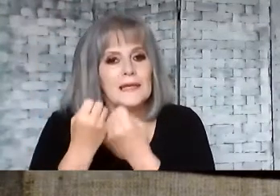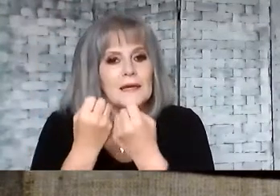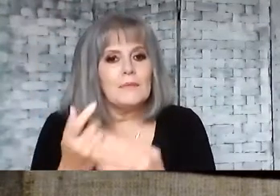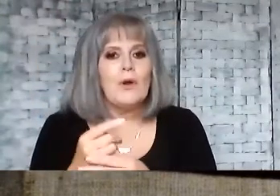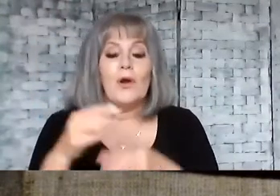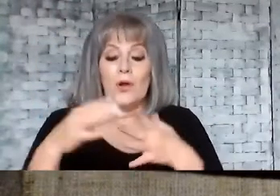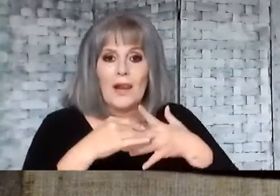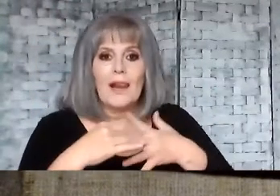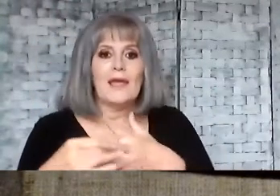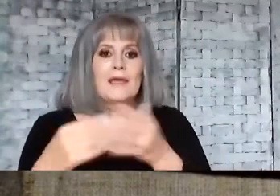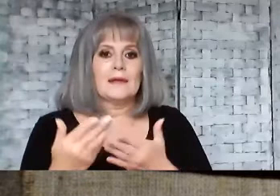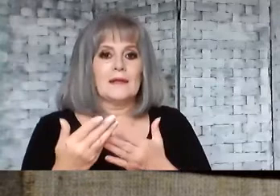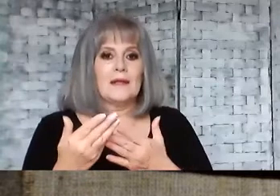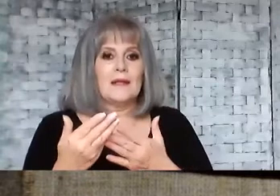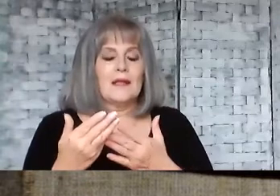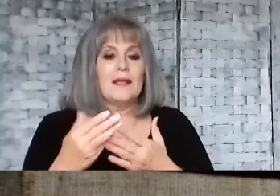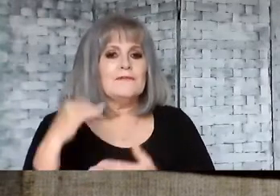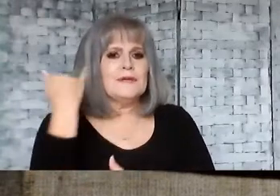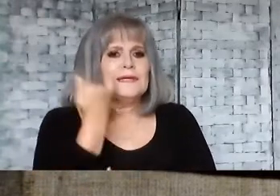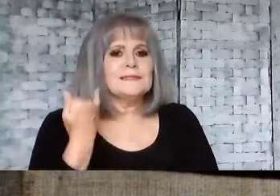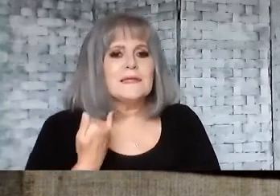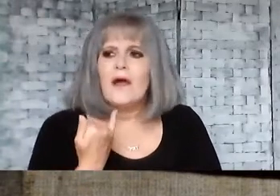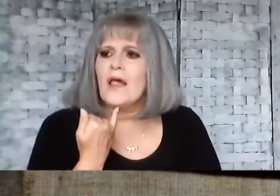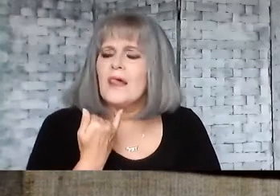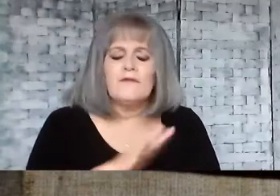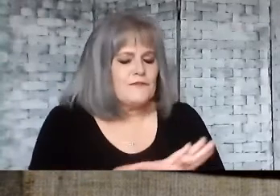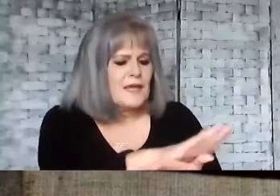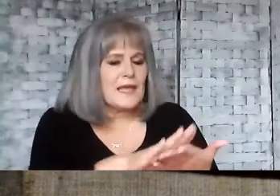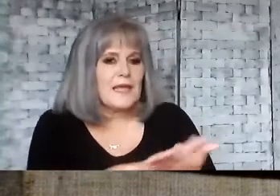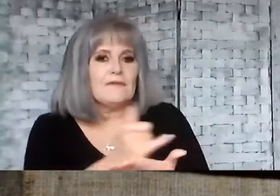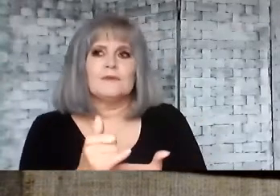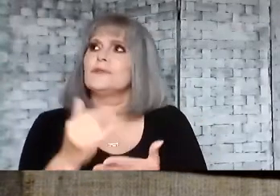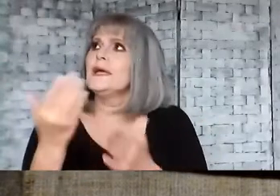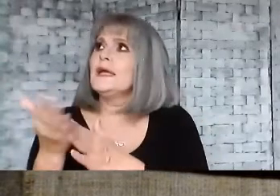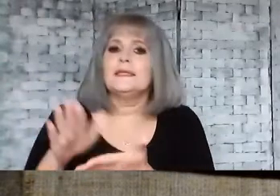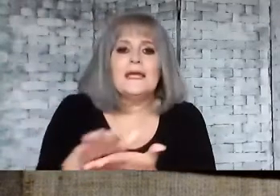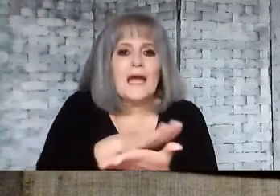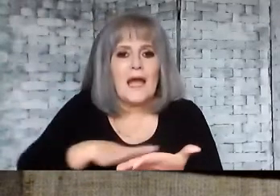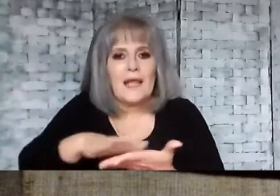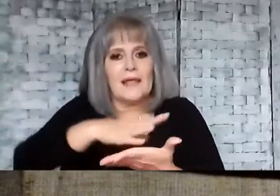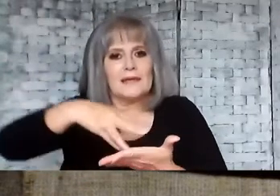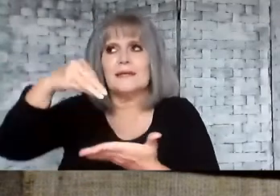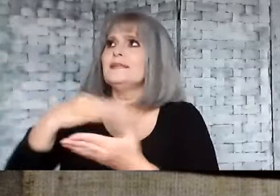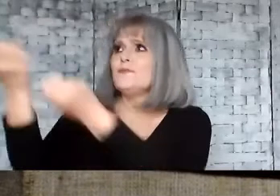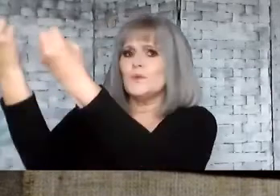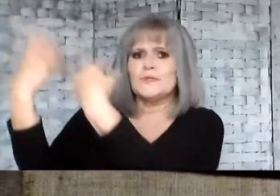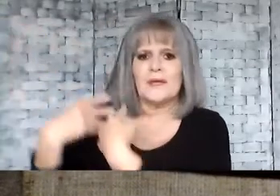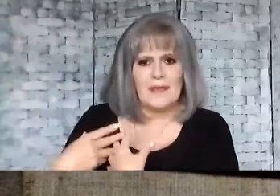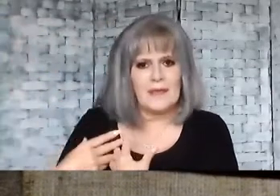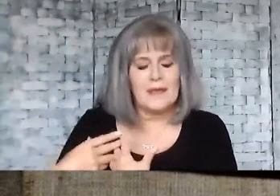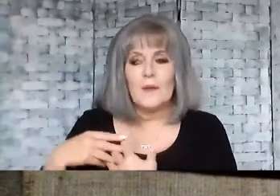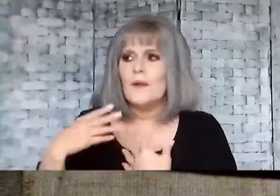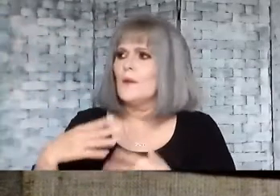vir Israel bekering en vergifnis van sonde en ons is sy getuies en die Heilige Gees wat hy vir ons gegee